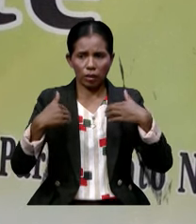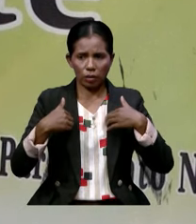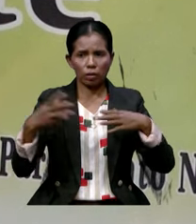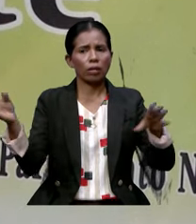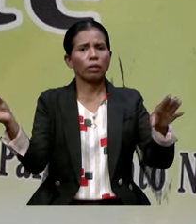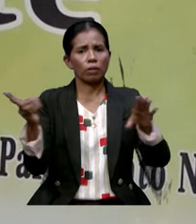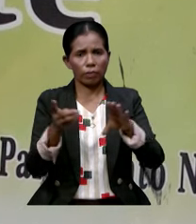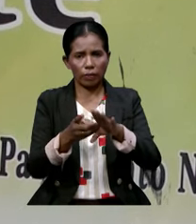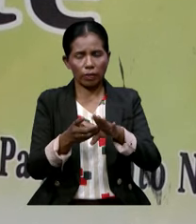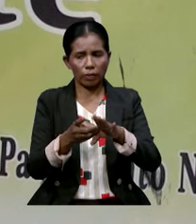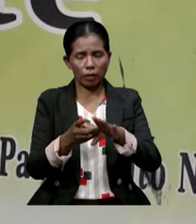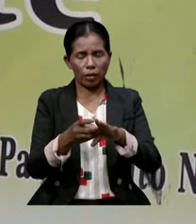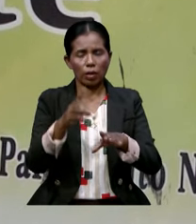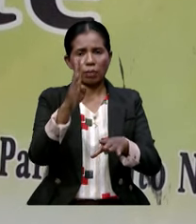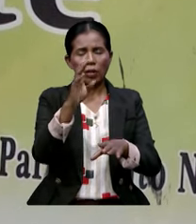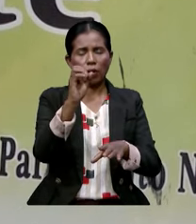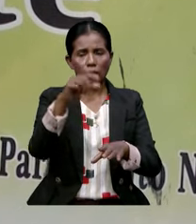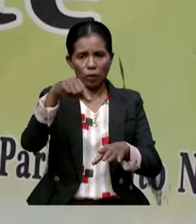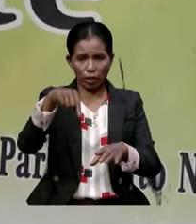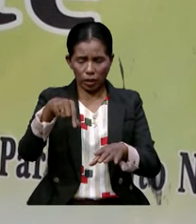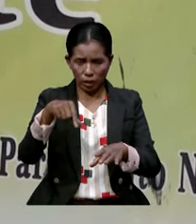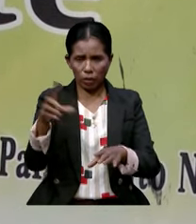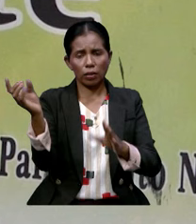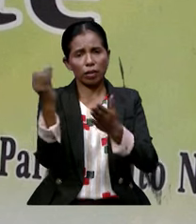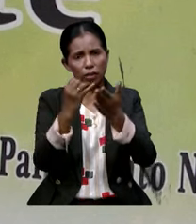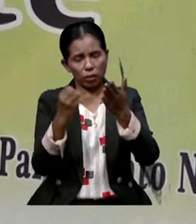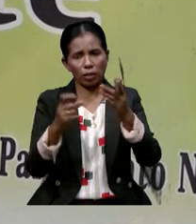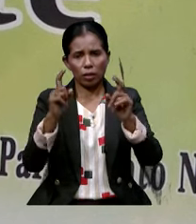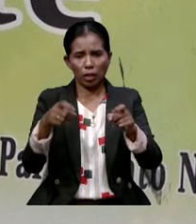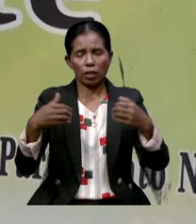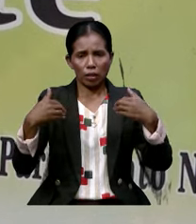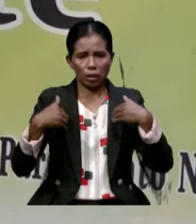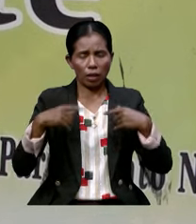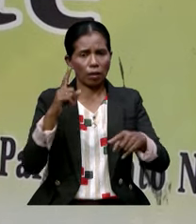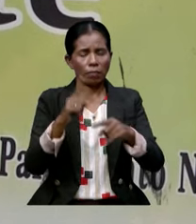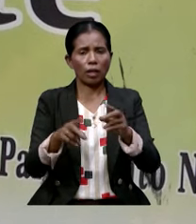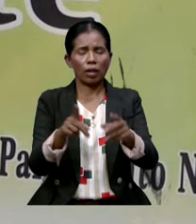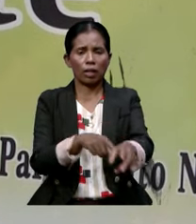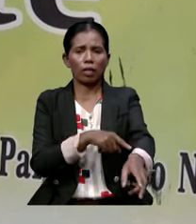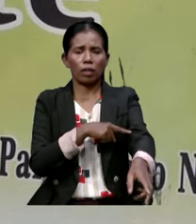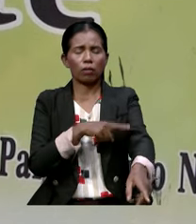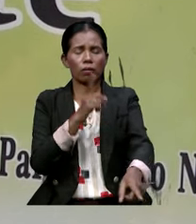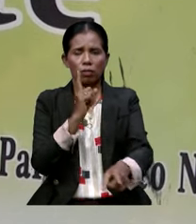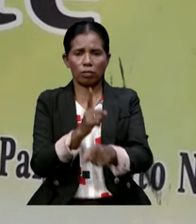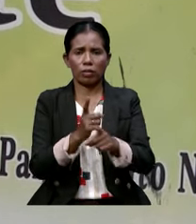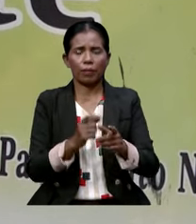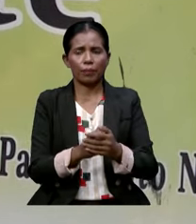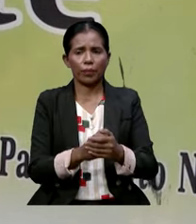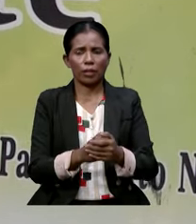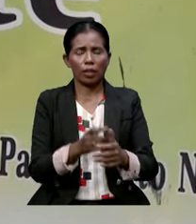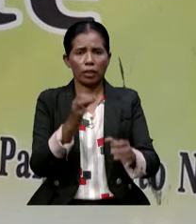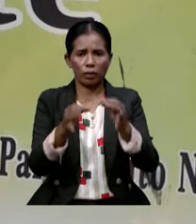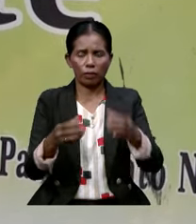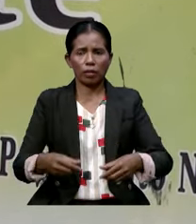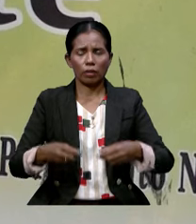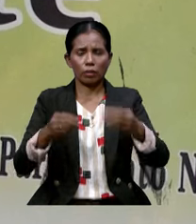dokumentu bioki no de jeng ne tenki iha. Labele atrasa liu. Labele atrasa liu. Oh, se ita fo obra